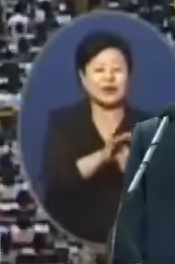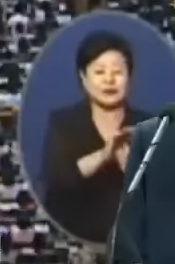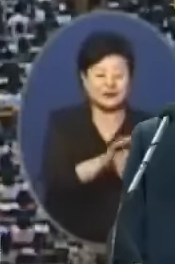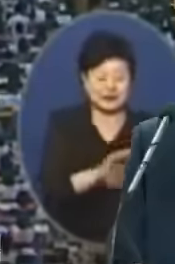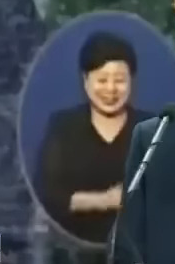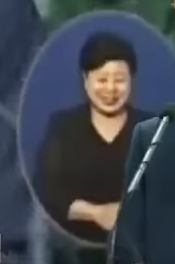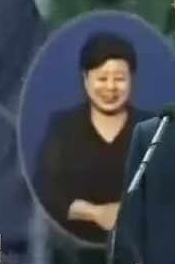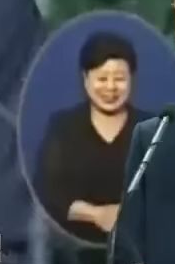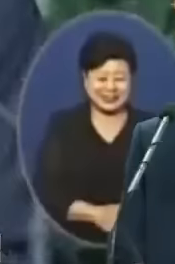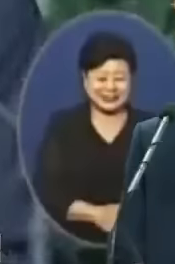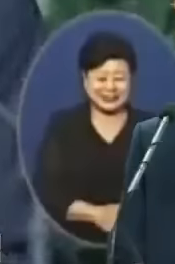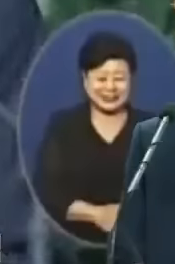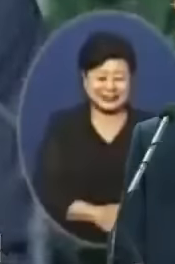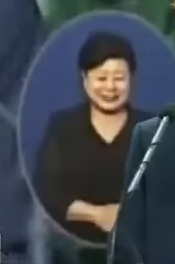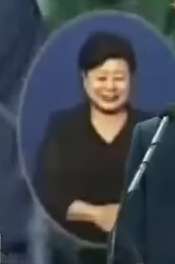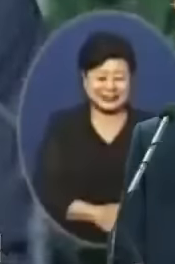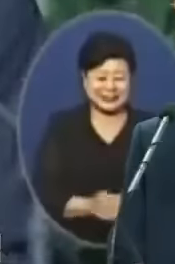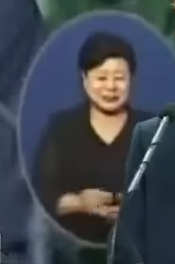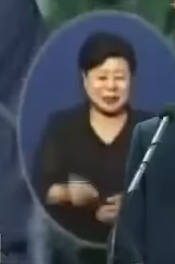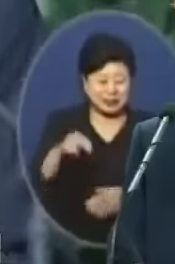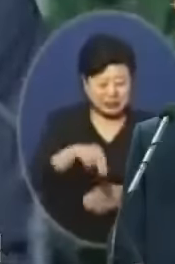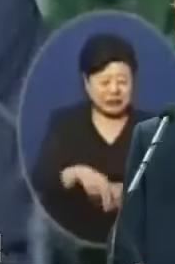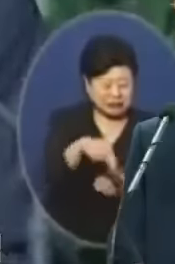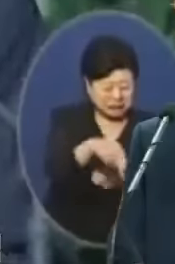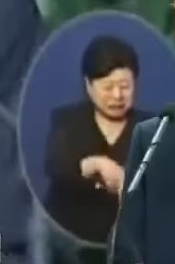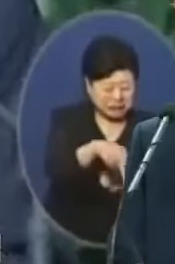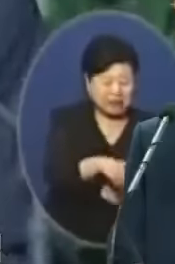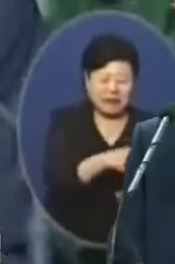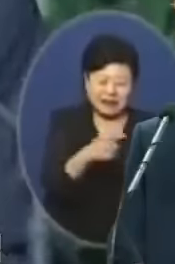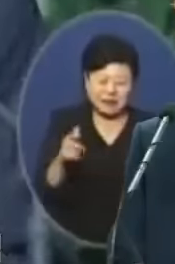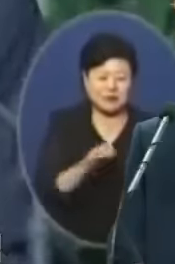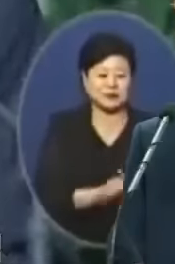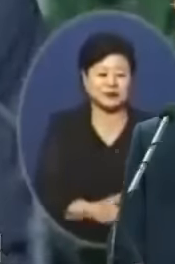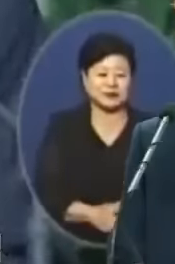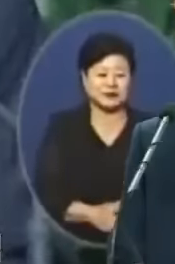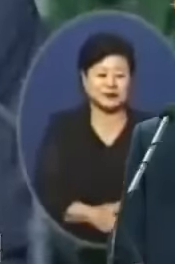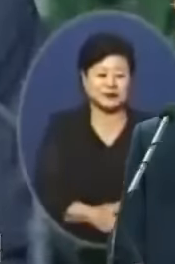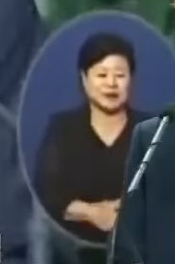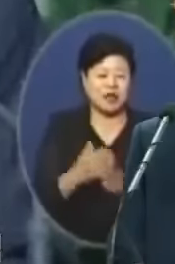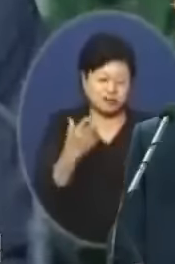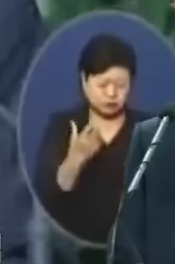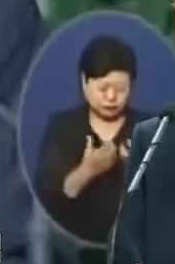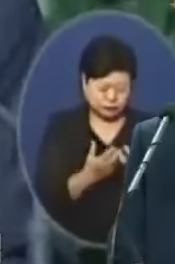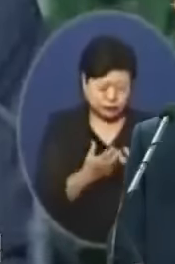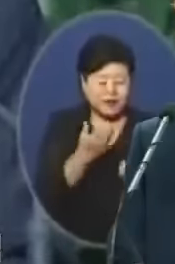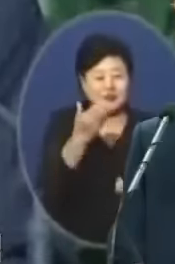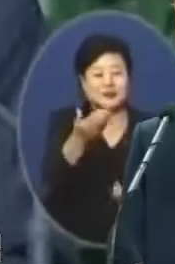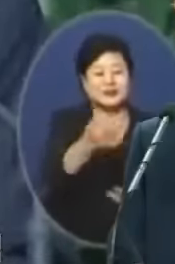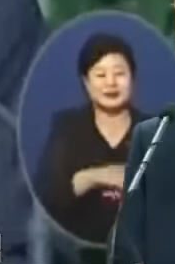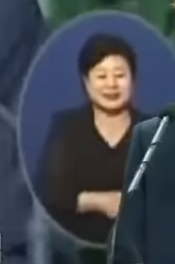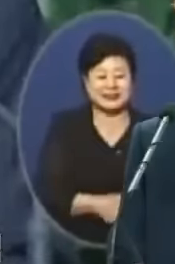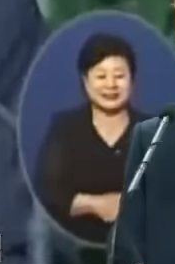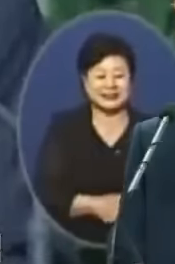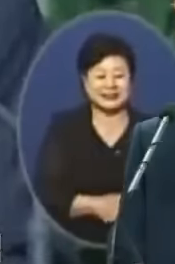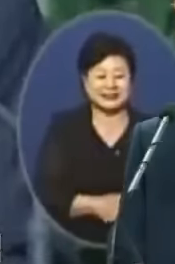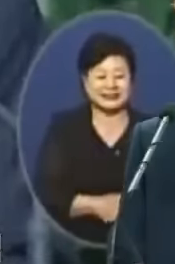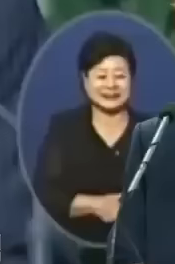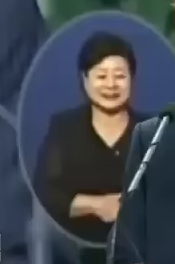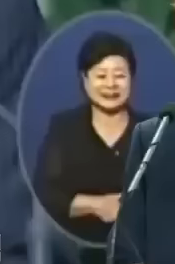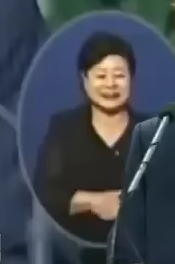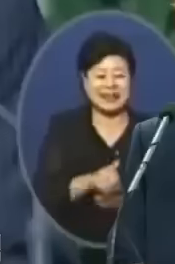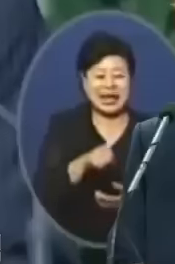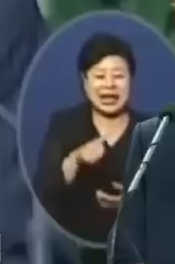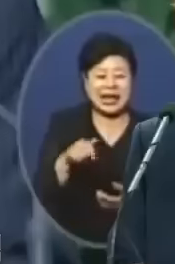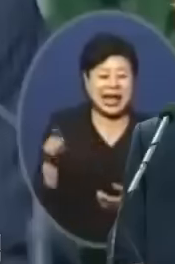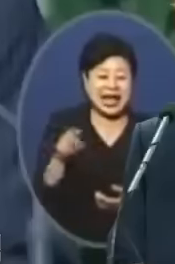것입니다. 떨어지면 낙동강, 떨어지면 낙동강하게 하는 건 아닙니다. 풍성하게 주셔요. 가나의 혼인잔치에